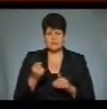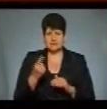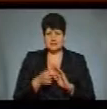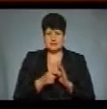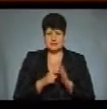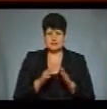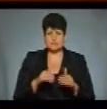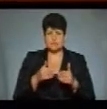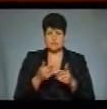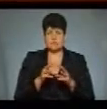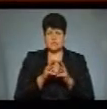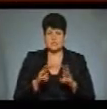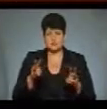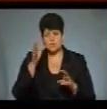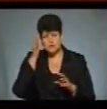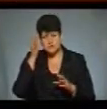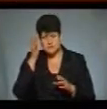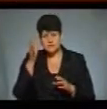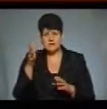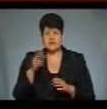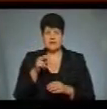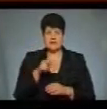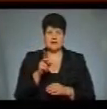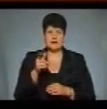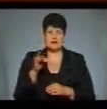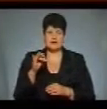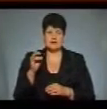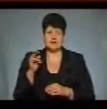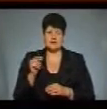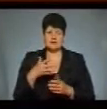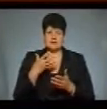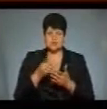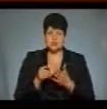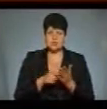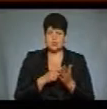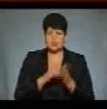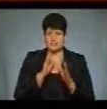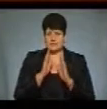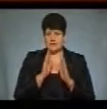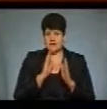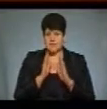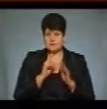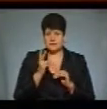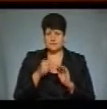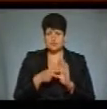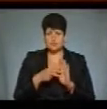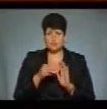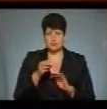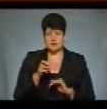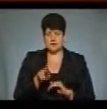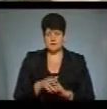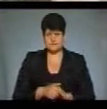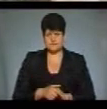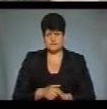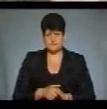класів запропонувала міністр освіти і науки України Лілія Гриневич на своїй сторінці у Фейсбук 27 травня.